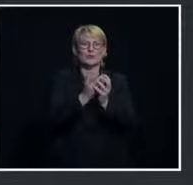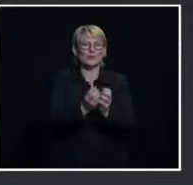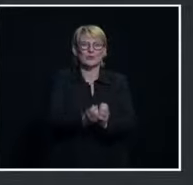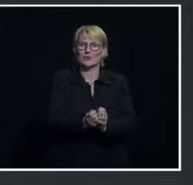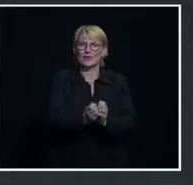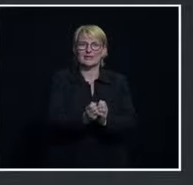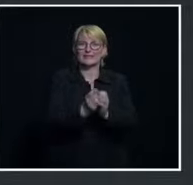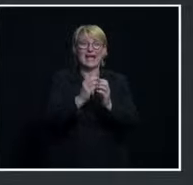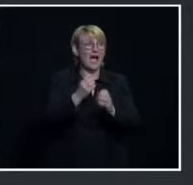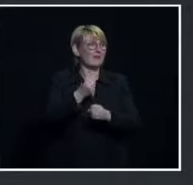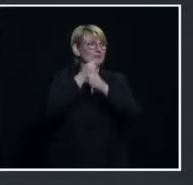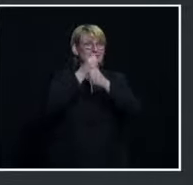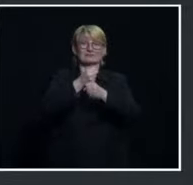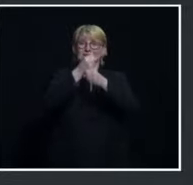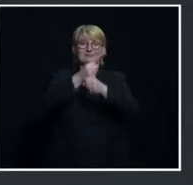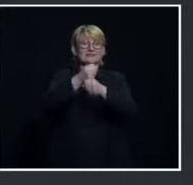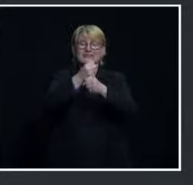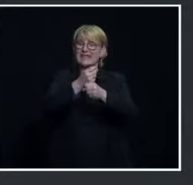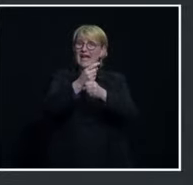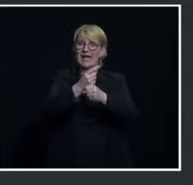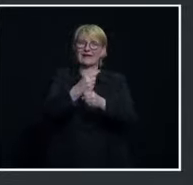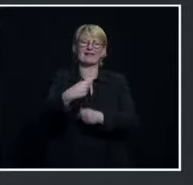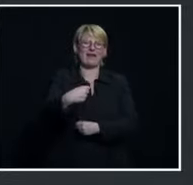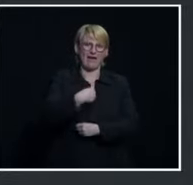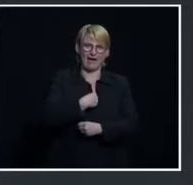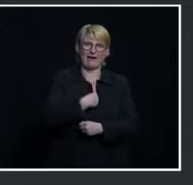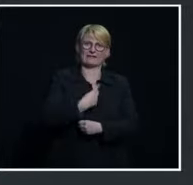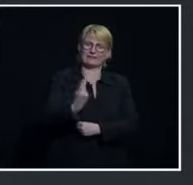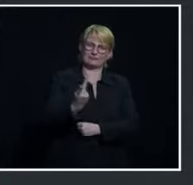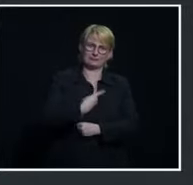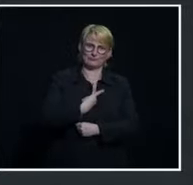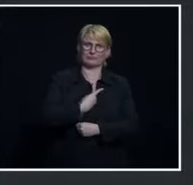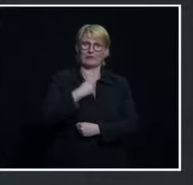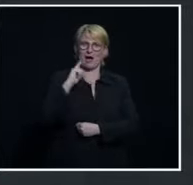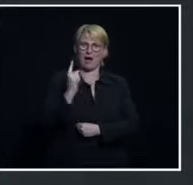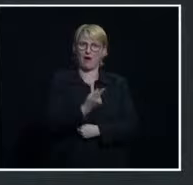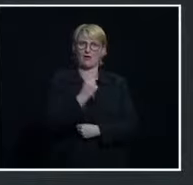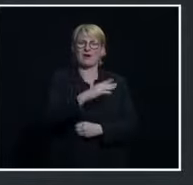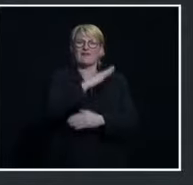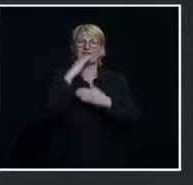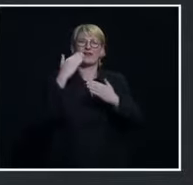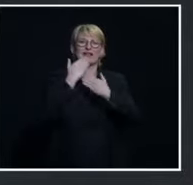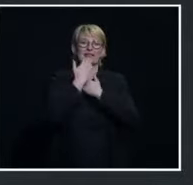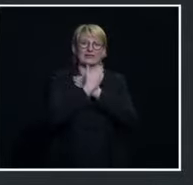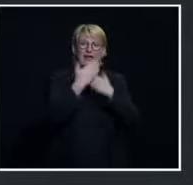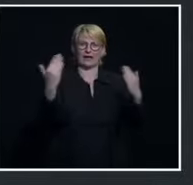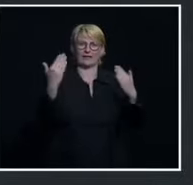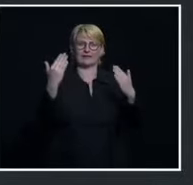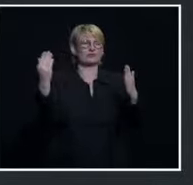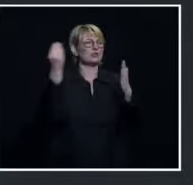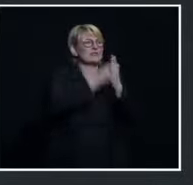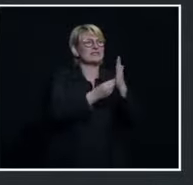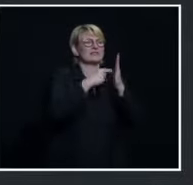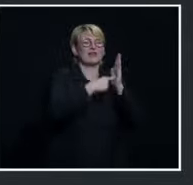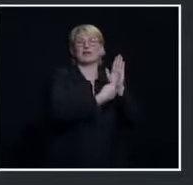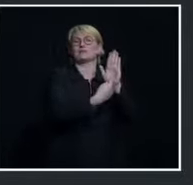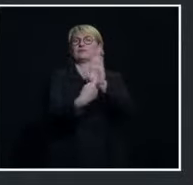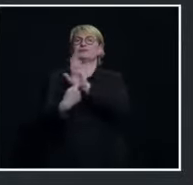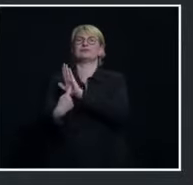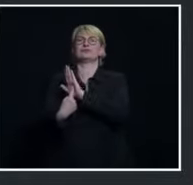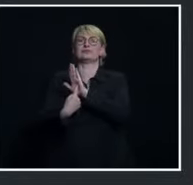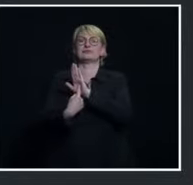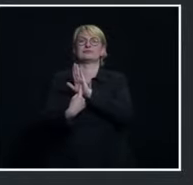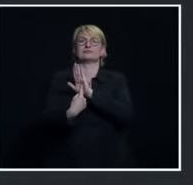Händen, tragt sie in den Herzen. Vielen Dank für dieses großartige Zeichen.